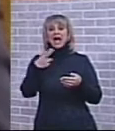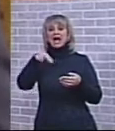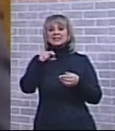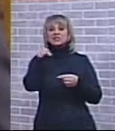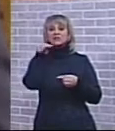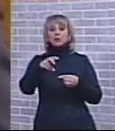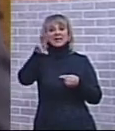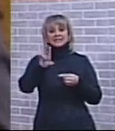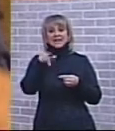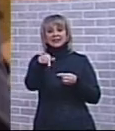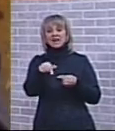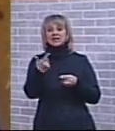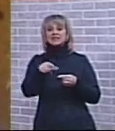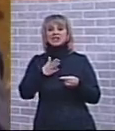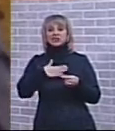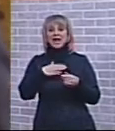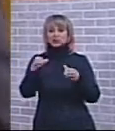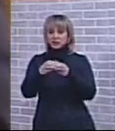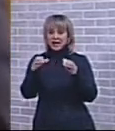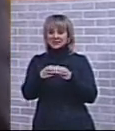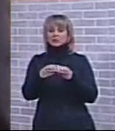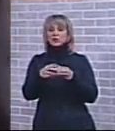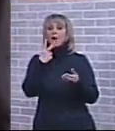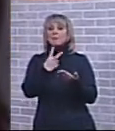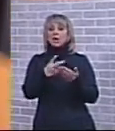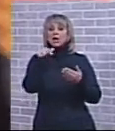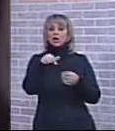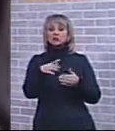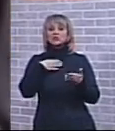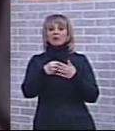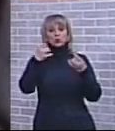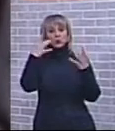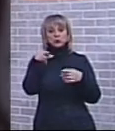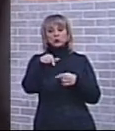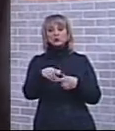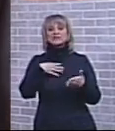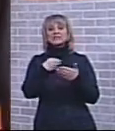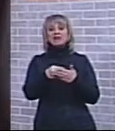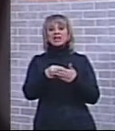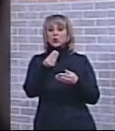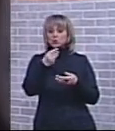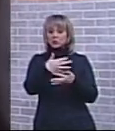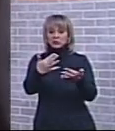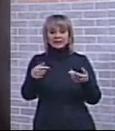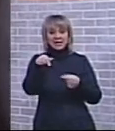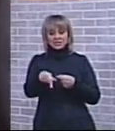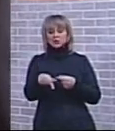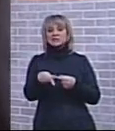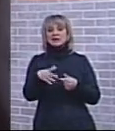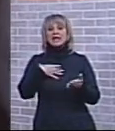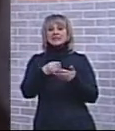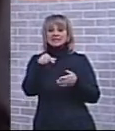тоже межнациональной, где наши диаспоры покажут свою культуру, свое кулинарное искусство,